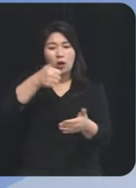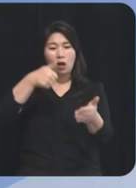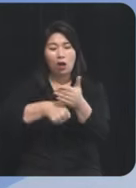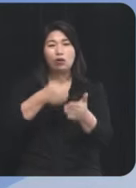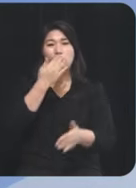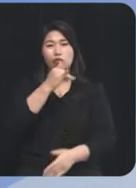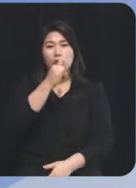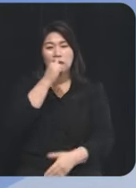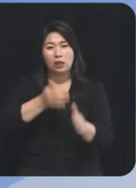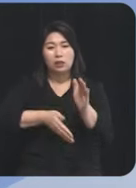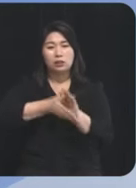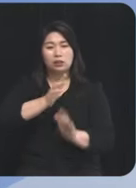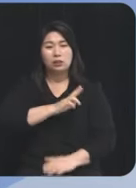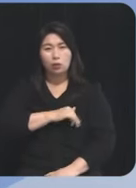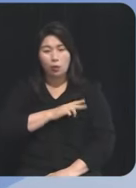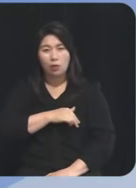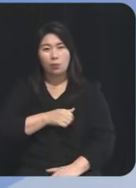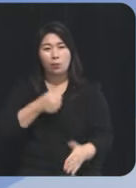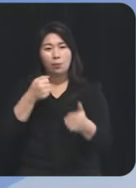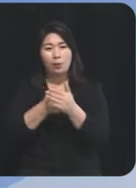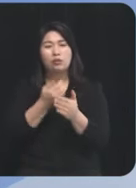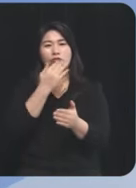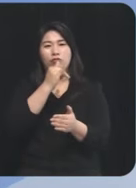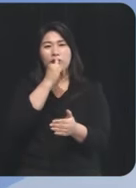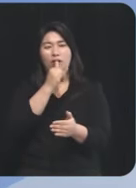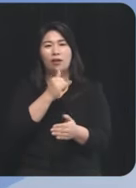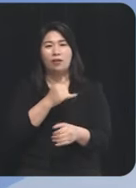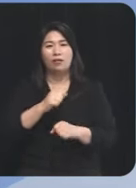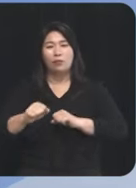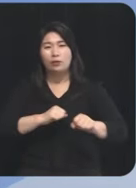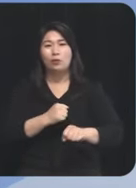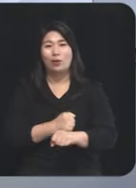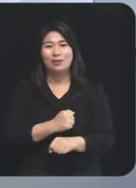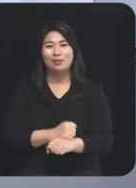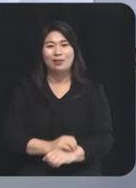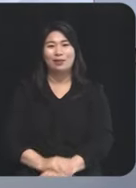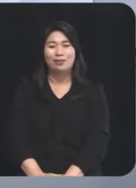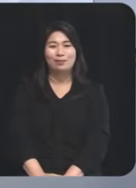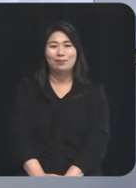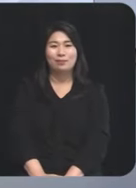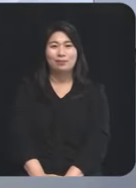시의원과 도의원을 뽑아낼 수 있도록 하겠습니다.